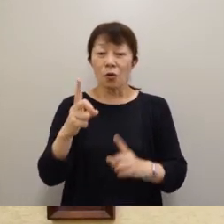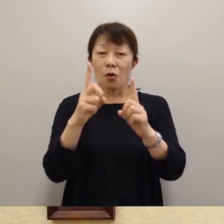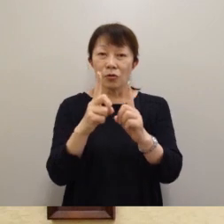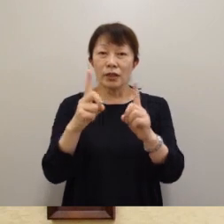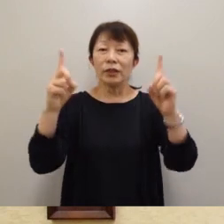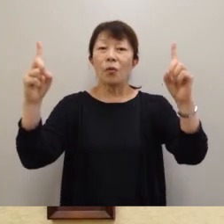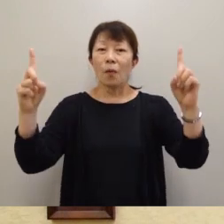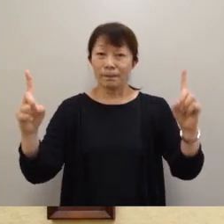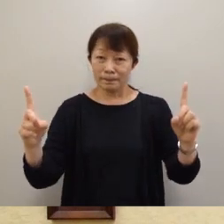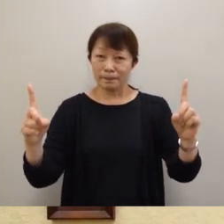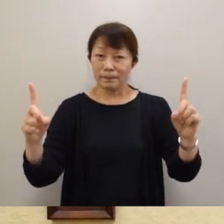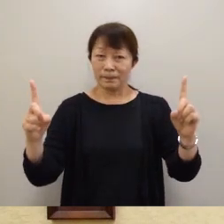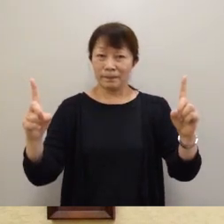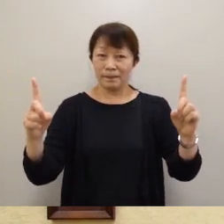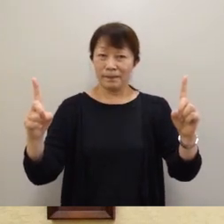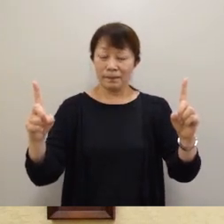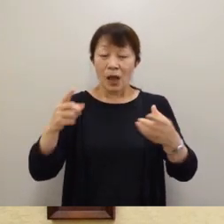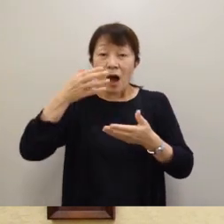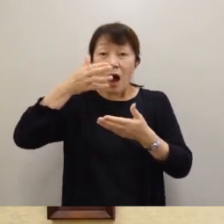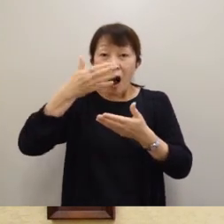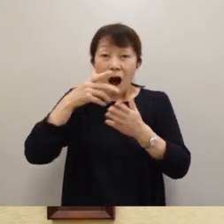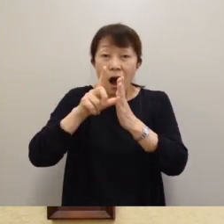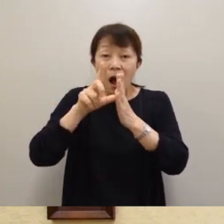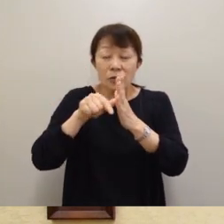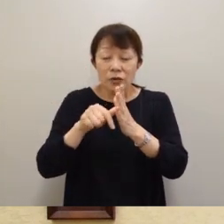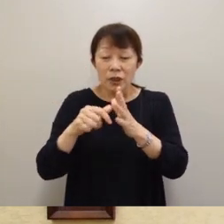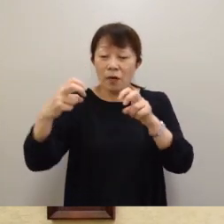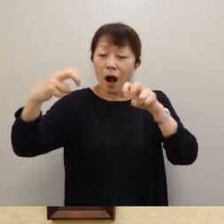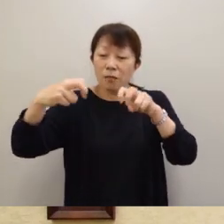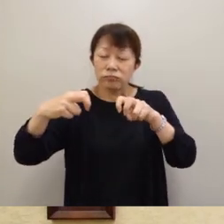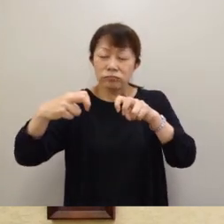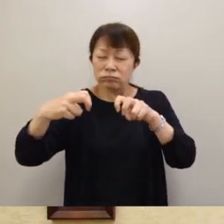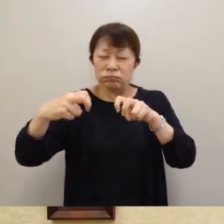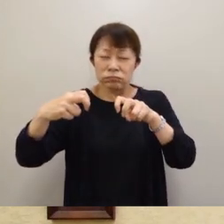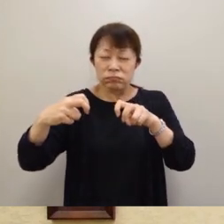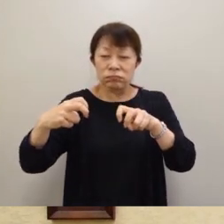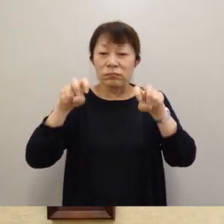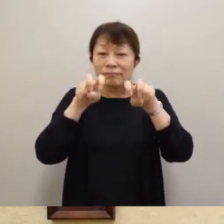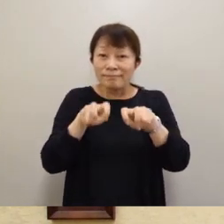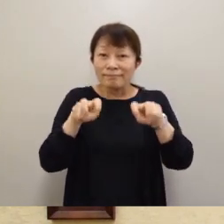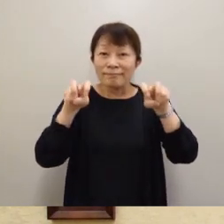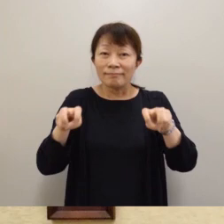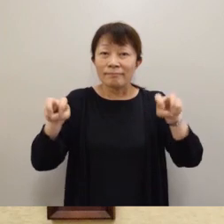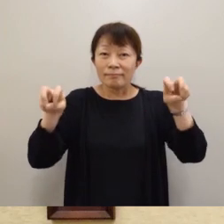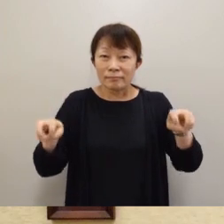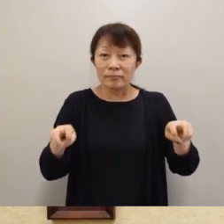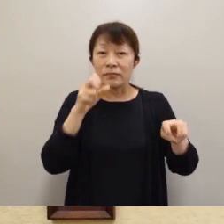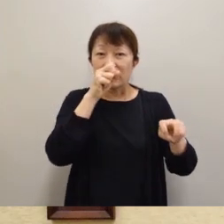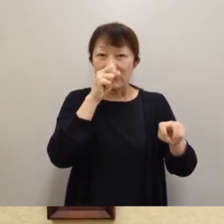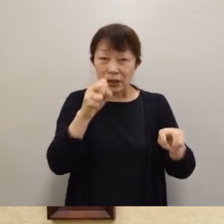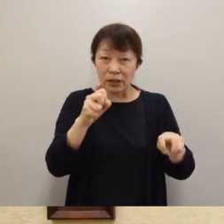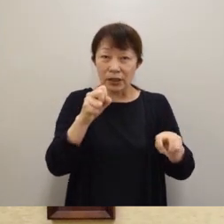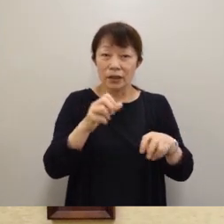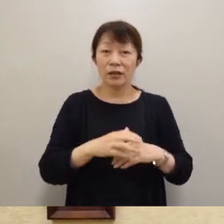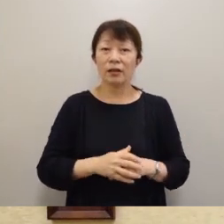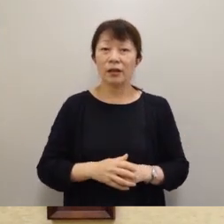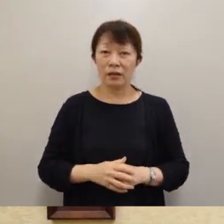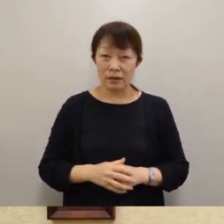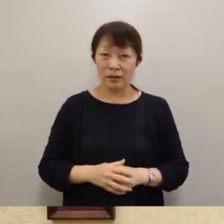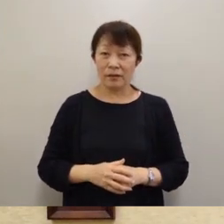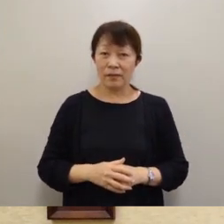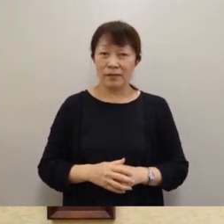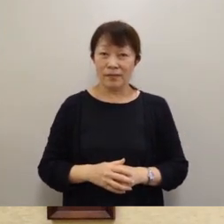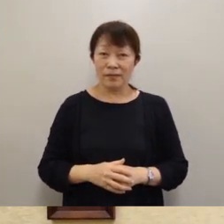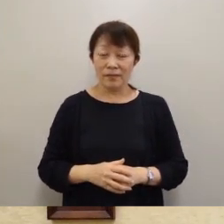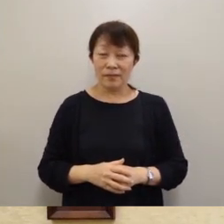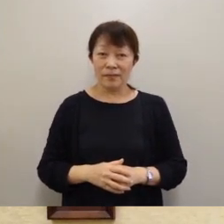離を保ちましょう。食事は対面ではなく同じ方向を向いて座りましょう、などといったことが多くなっ